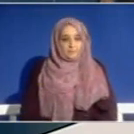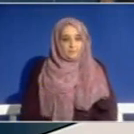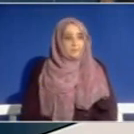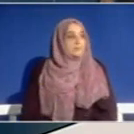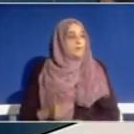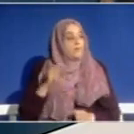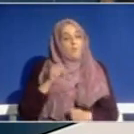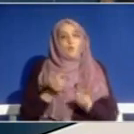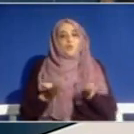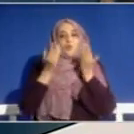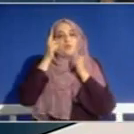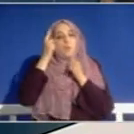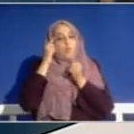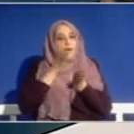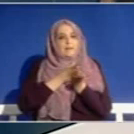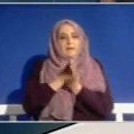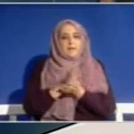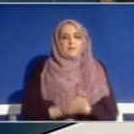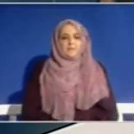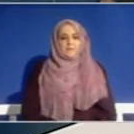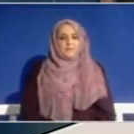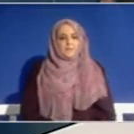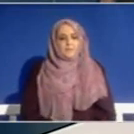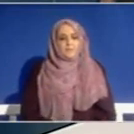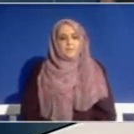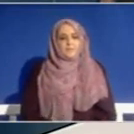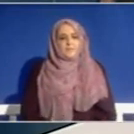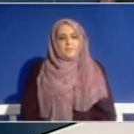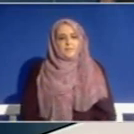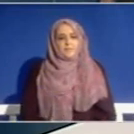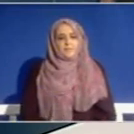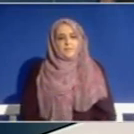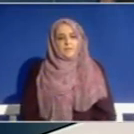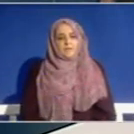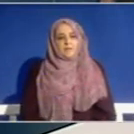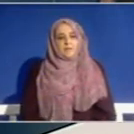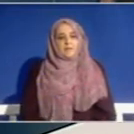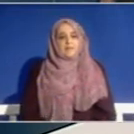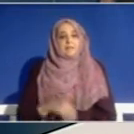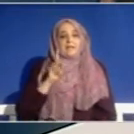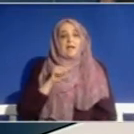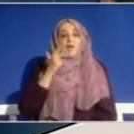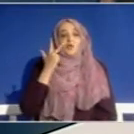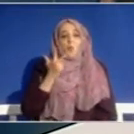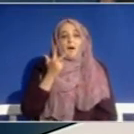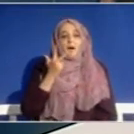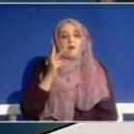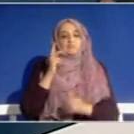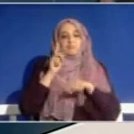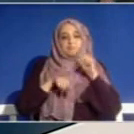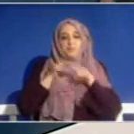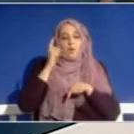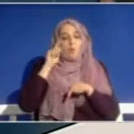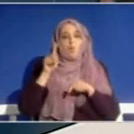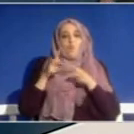يهديه. لأن حق الجوار كما ذكرت مرات عديدة ثلاثة أمور، ثلاث مراتب.